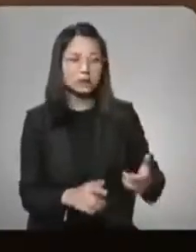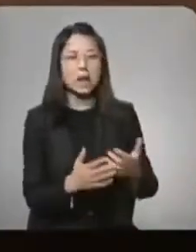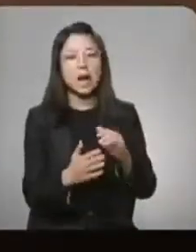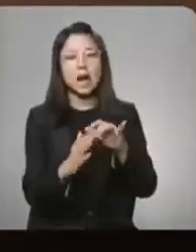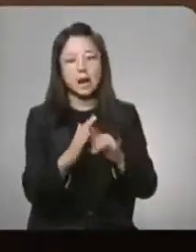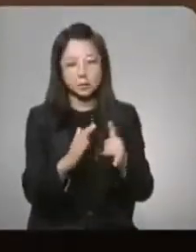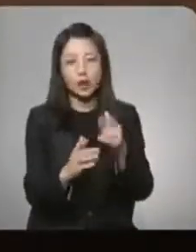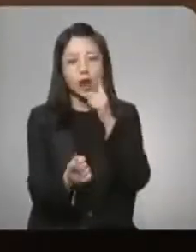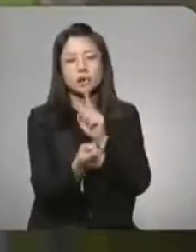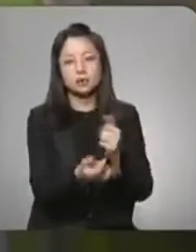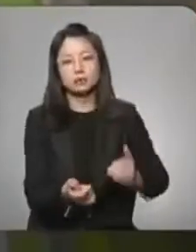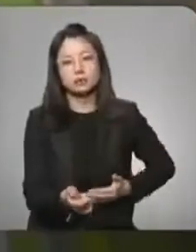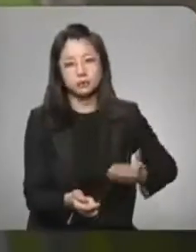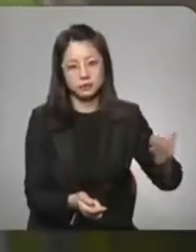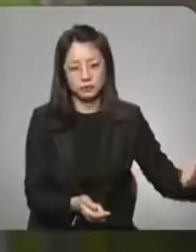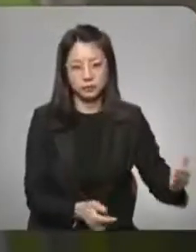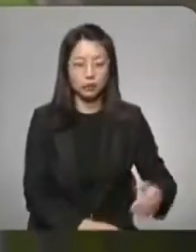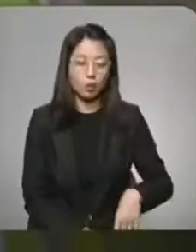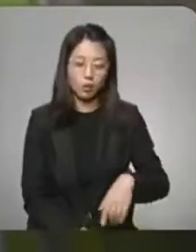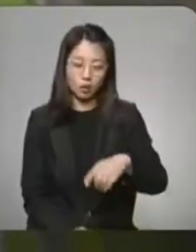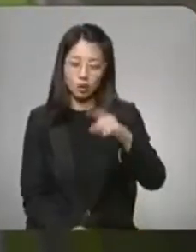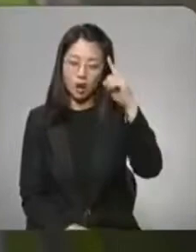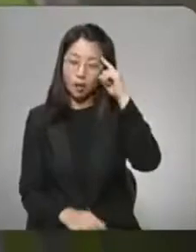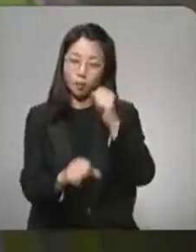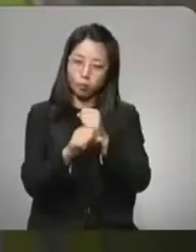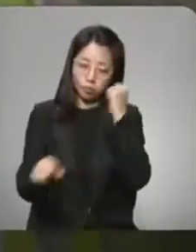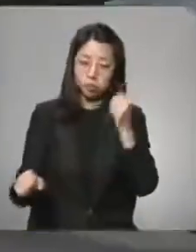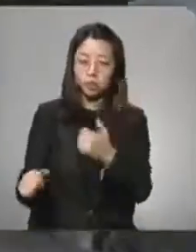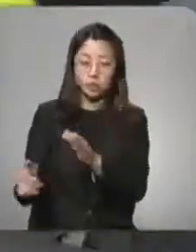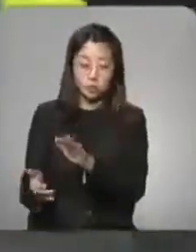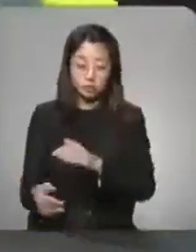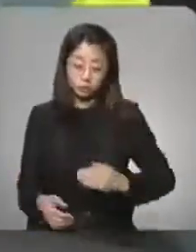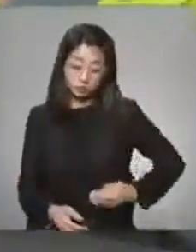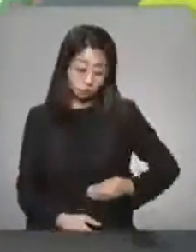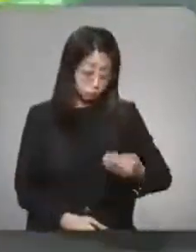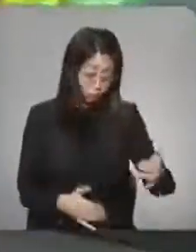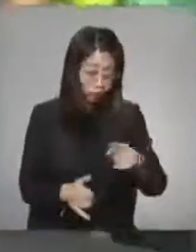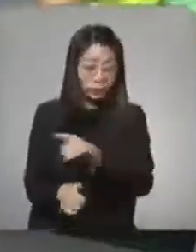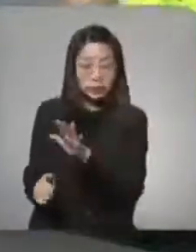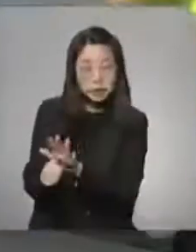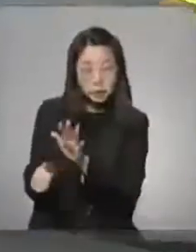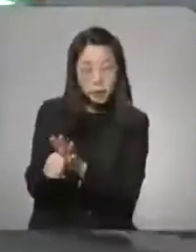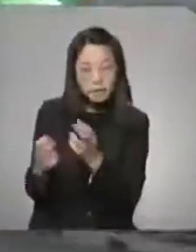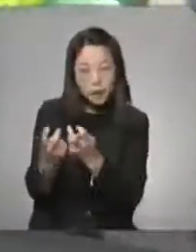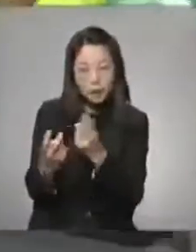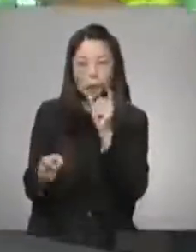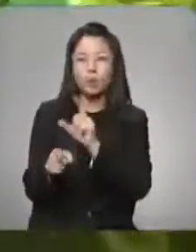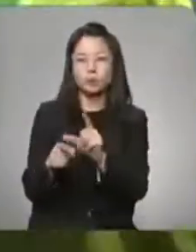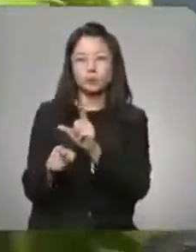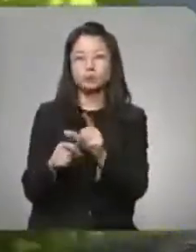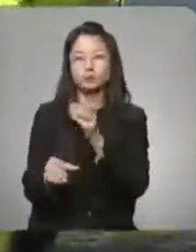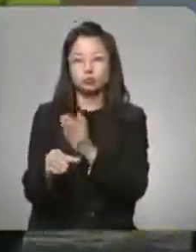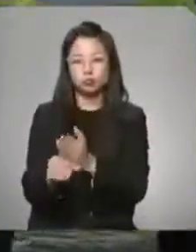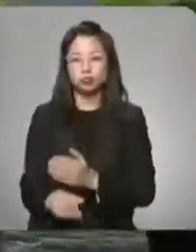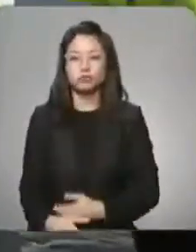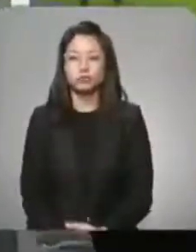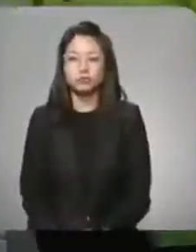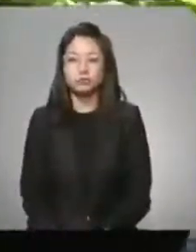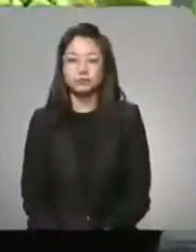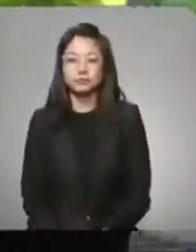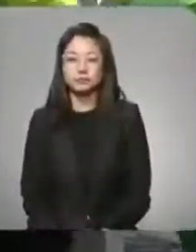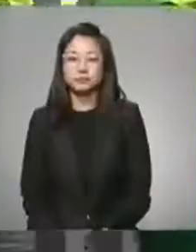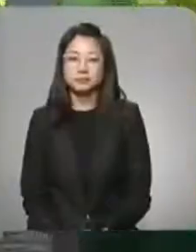인식 개선 방안과 뇌사 기증자 가족에 대한 지원 확대 등 구체적인 대책 마련을 고심하고 있습니다 캡의 수면 수도